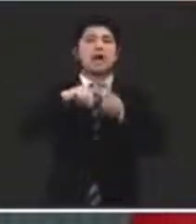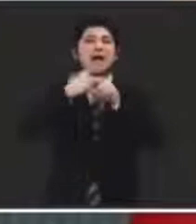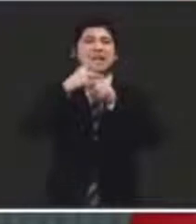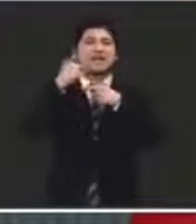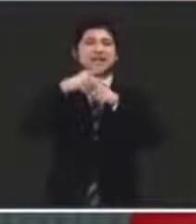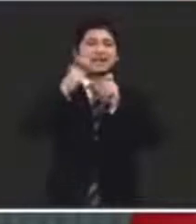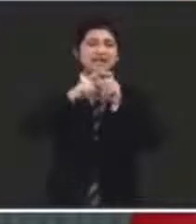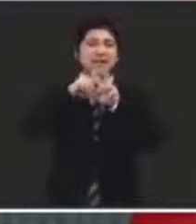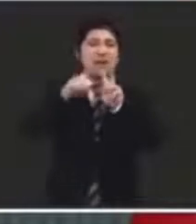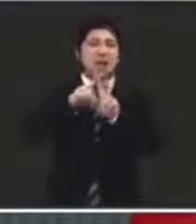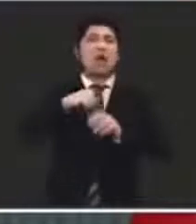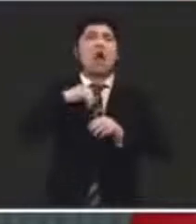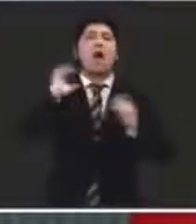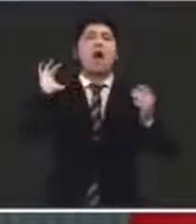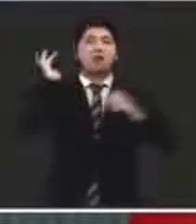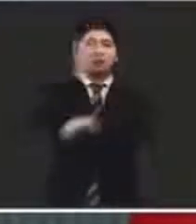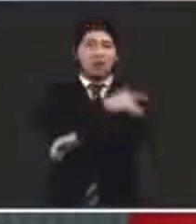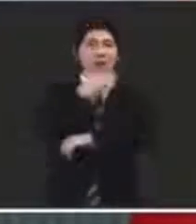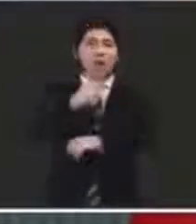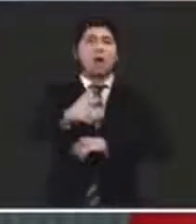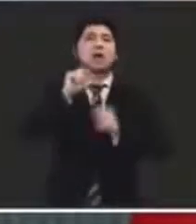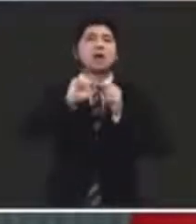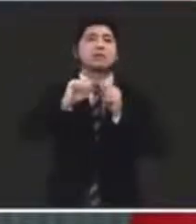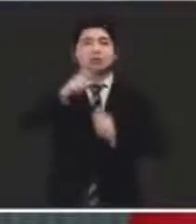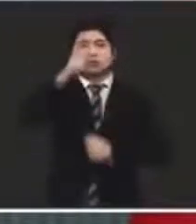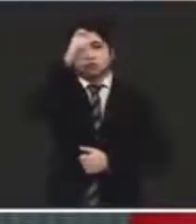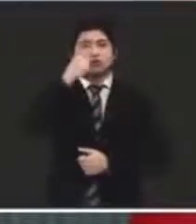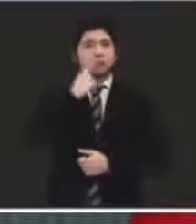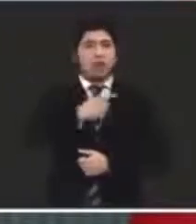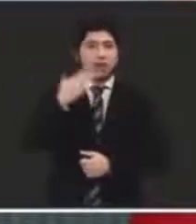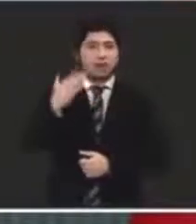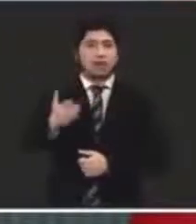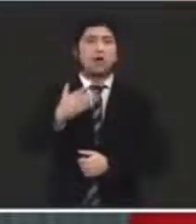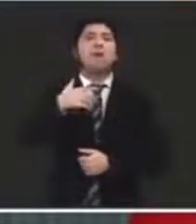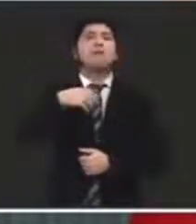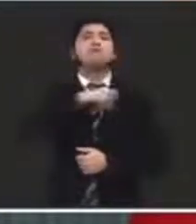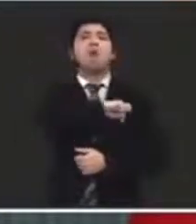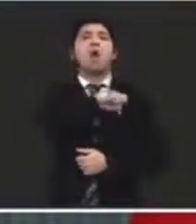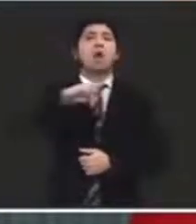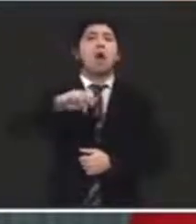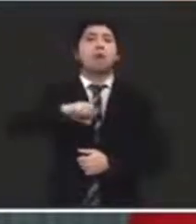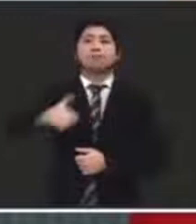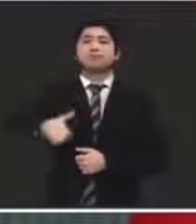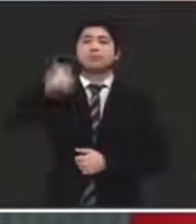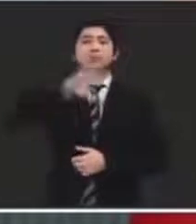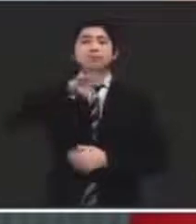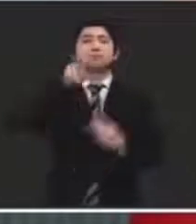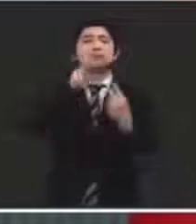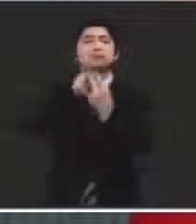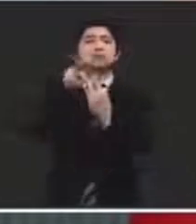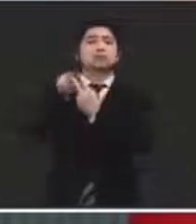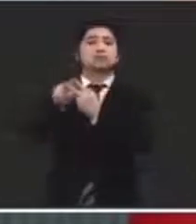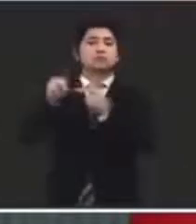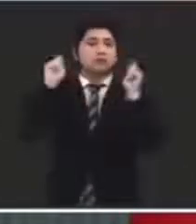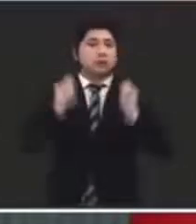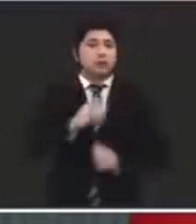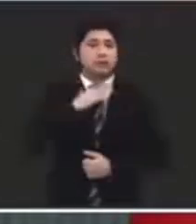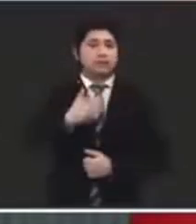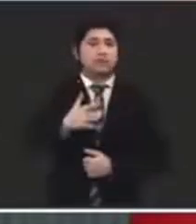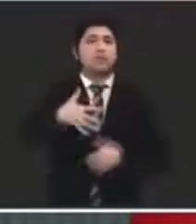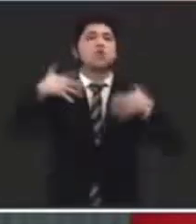Avusturya Kuzey Kıbrıs Türk Cumhuriyeti ve Polonya liderleri ile bir araya geldik